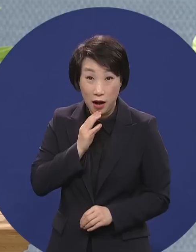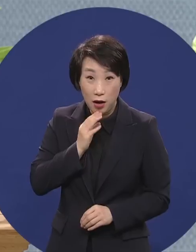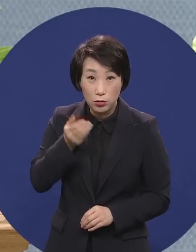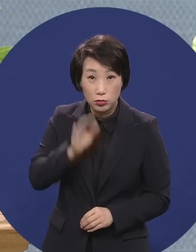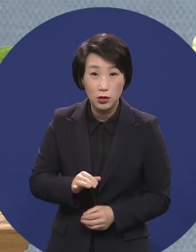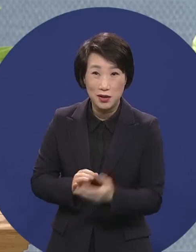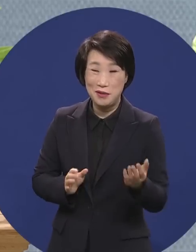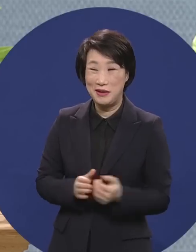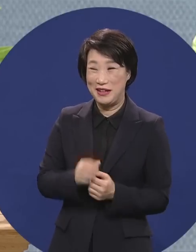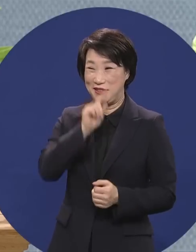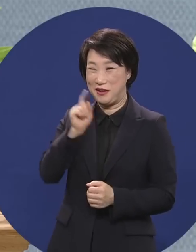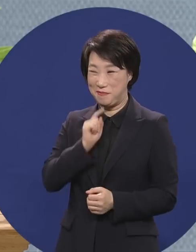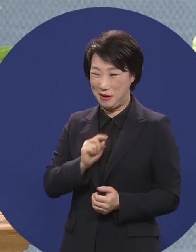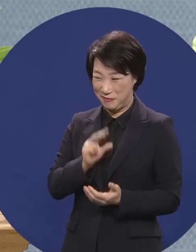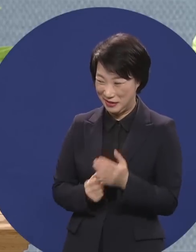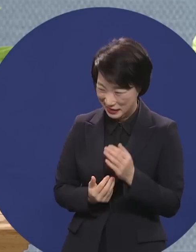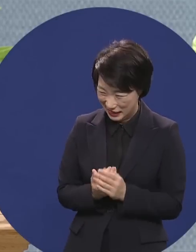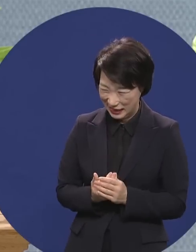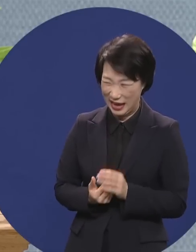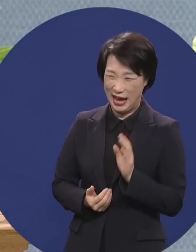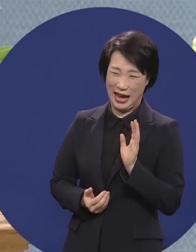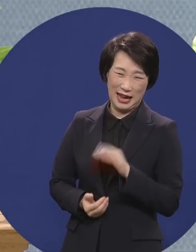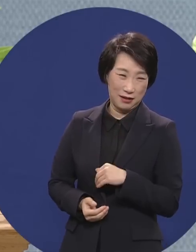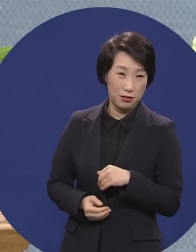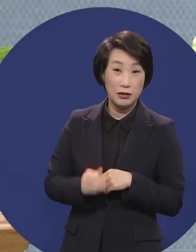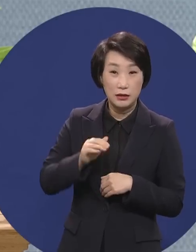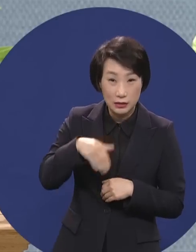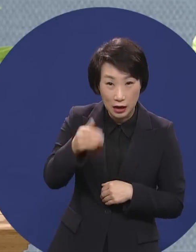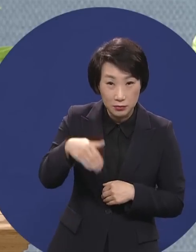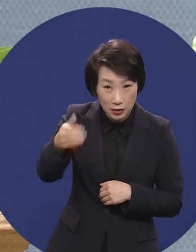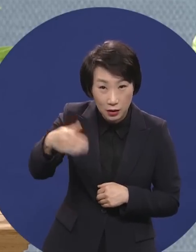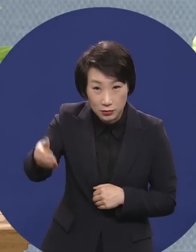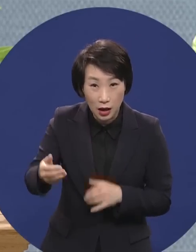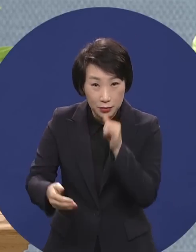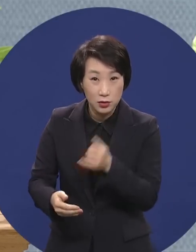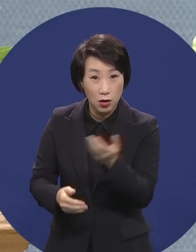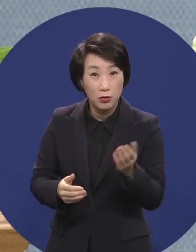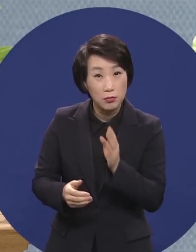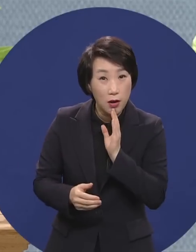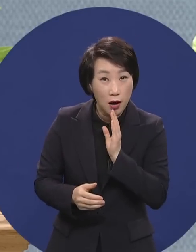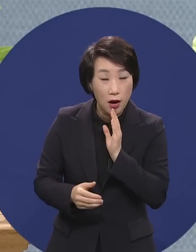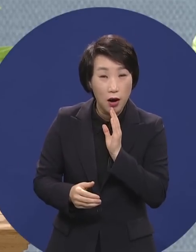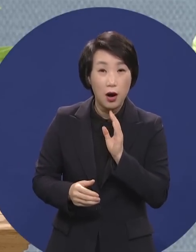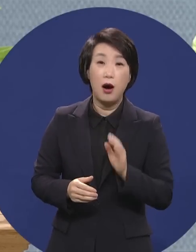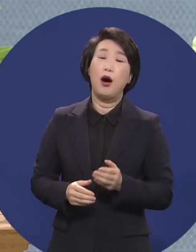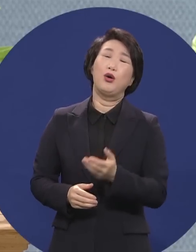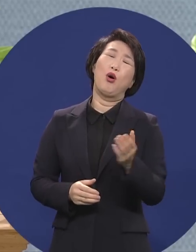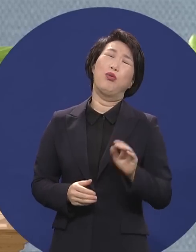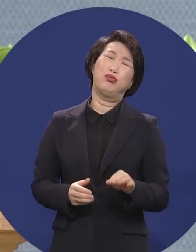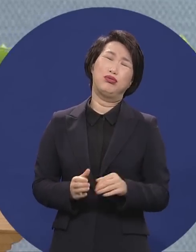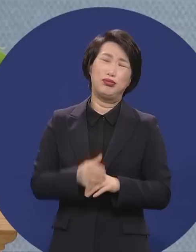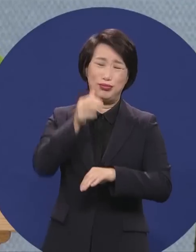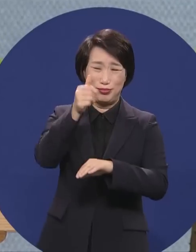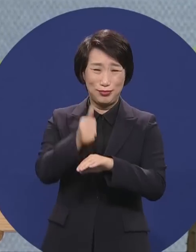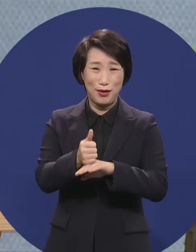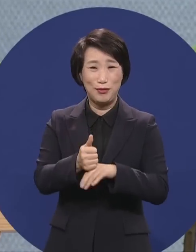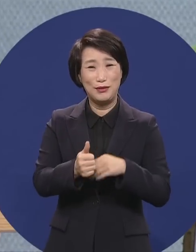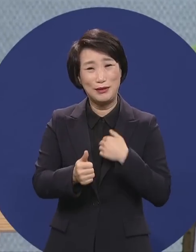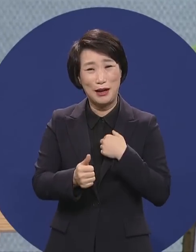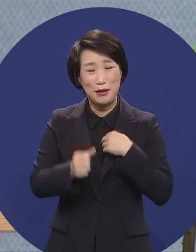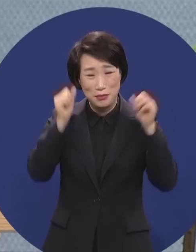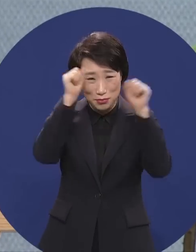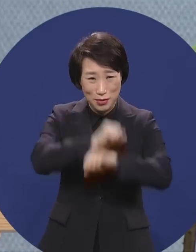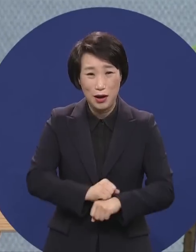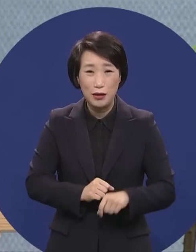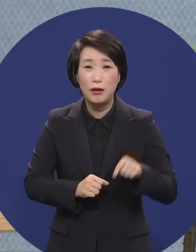문제가 일어나겠어? 이때부터 이제 다음 일이 전개되고 그 다음 일이 전개되고 결국은